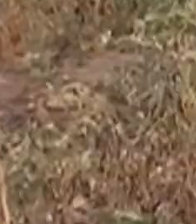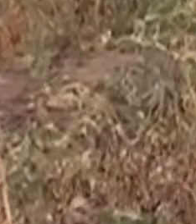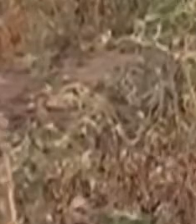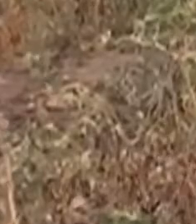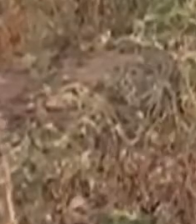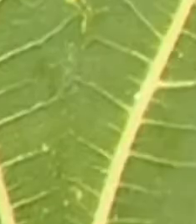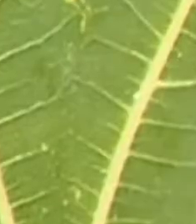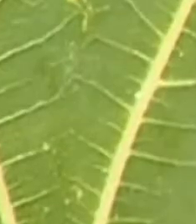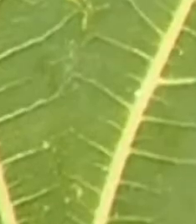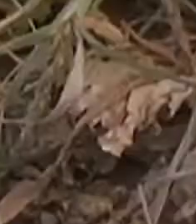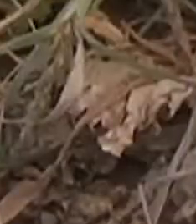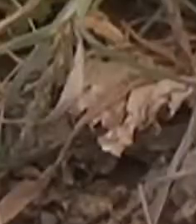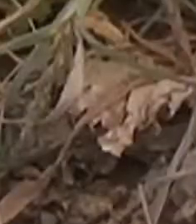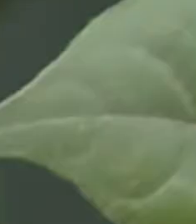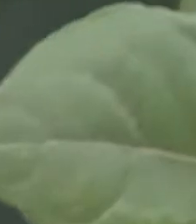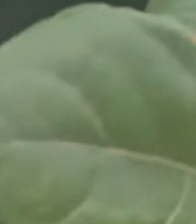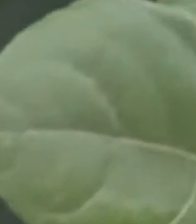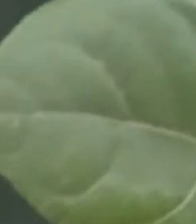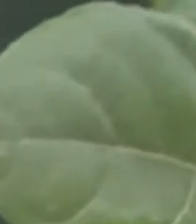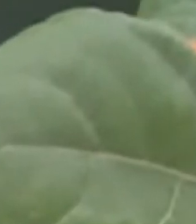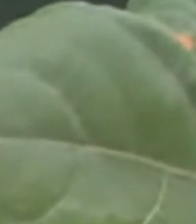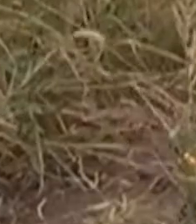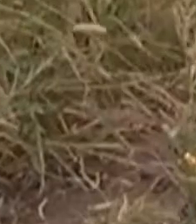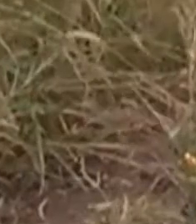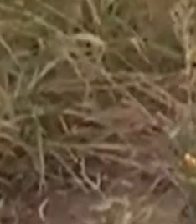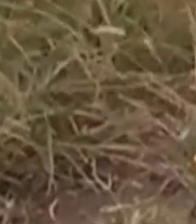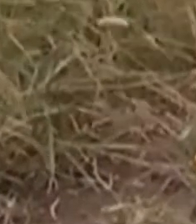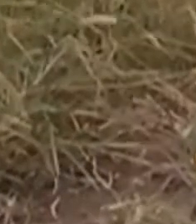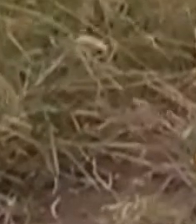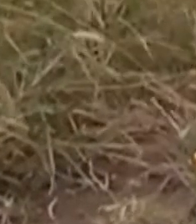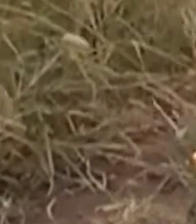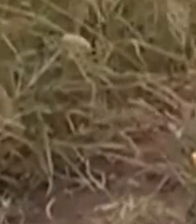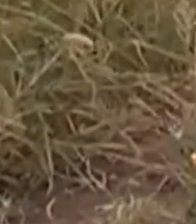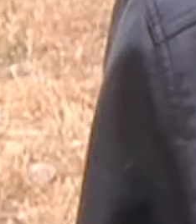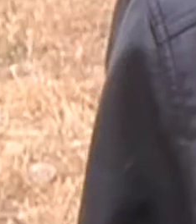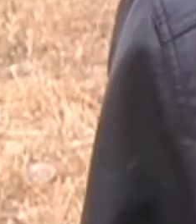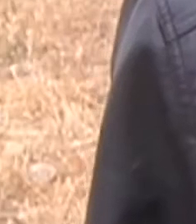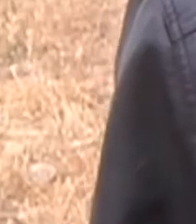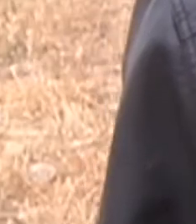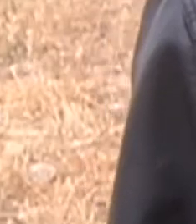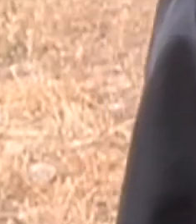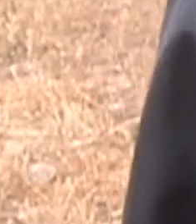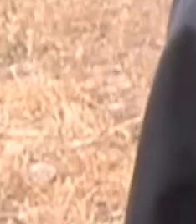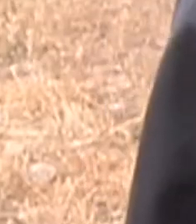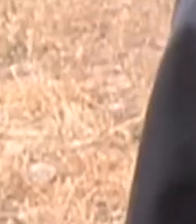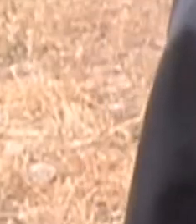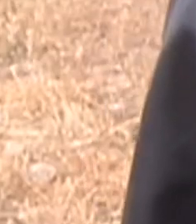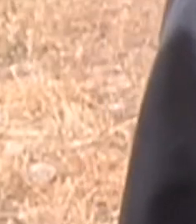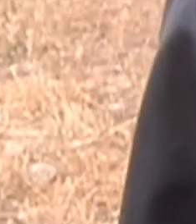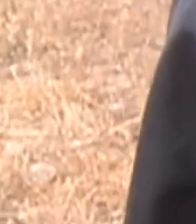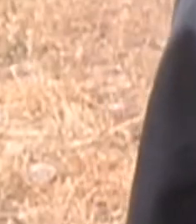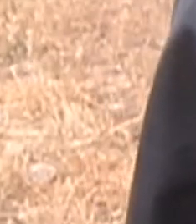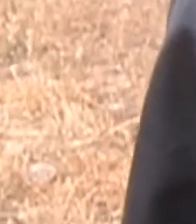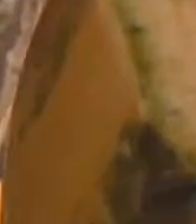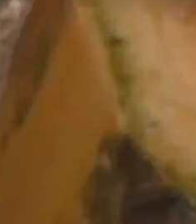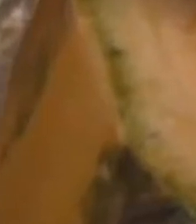Хлопок, хурма, гранат, тыква и даже инжир выращивают в Казахстане. У меня отбирают территорию, хотя я столько сил и времени